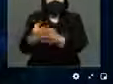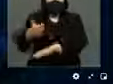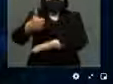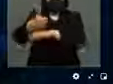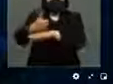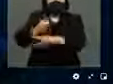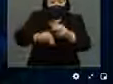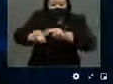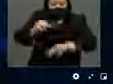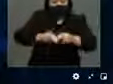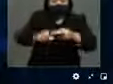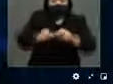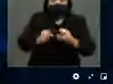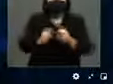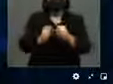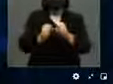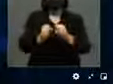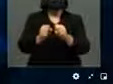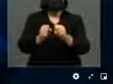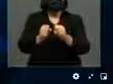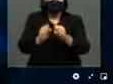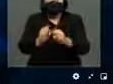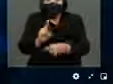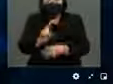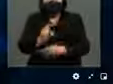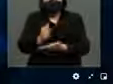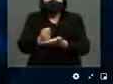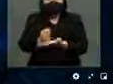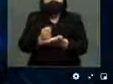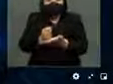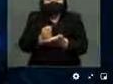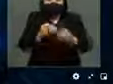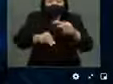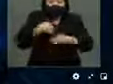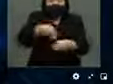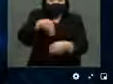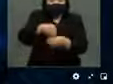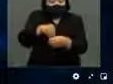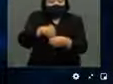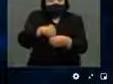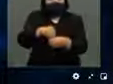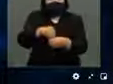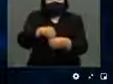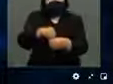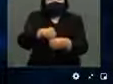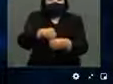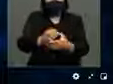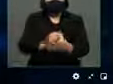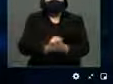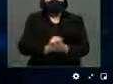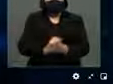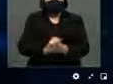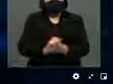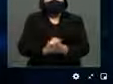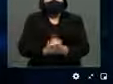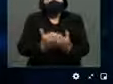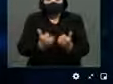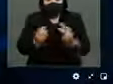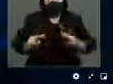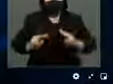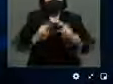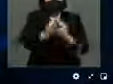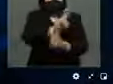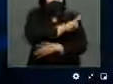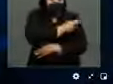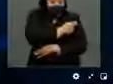ที่สุดเท่าที่จะเป็นในเรื่องของการดูแลกันภายในให้ได้นะครับในเรื่องนี้ทางกระทรวงสาธาร